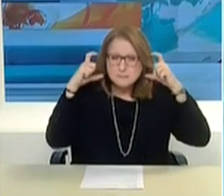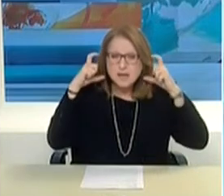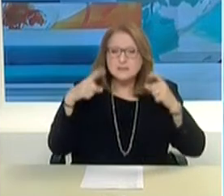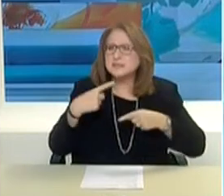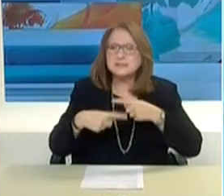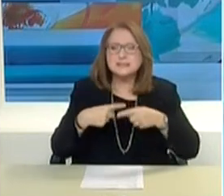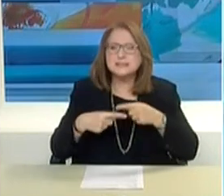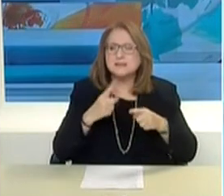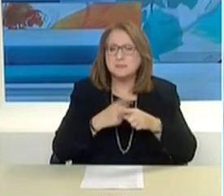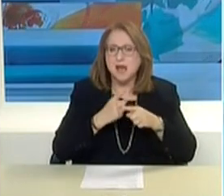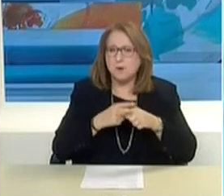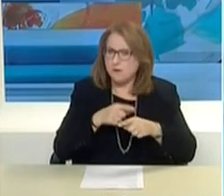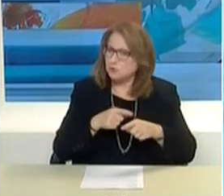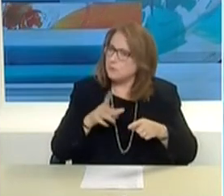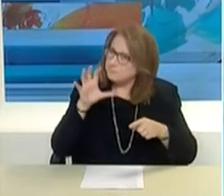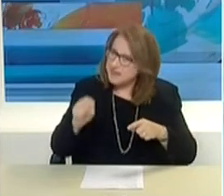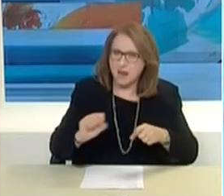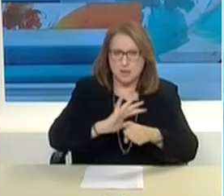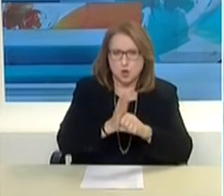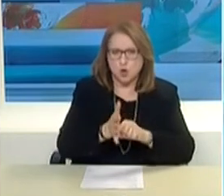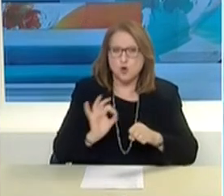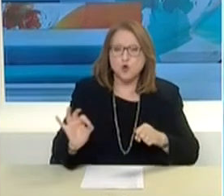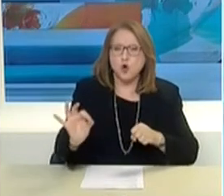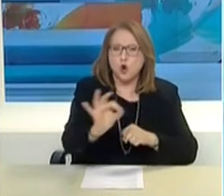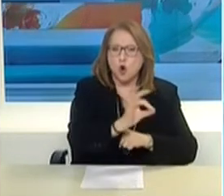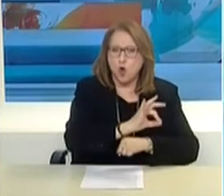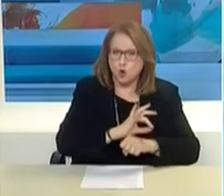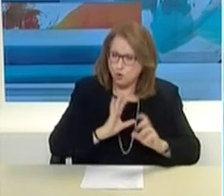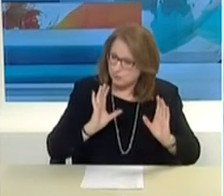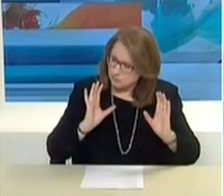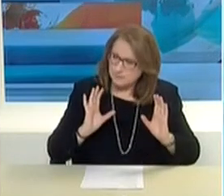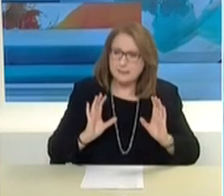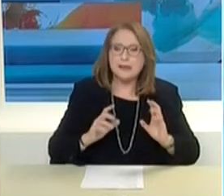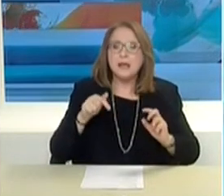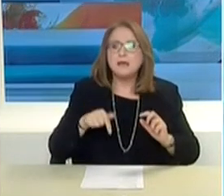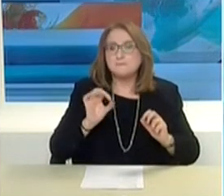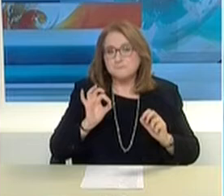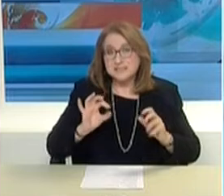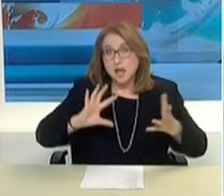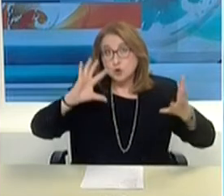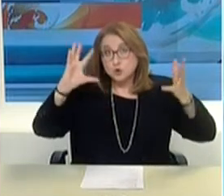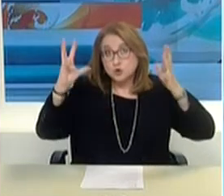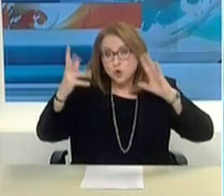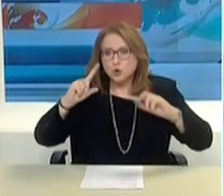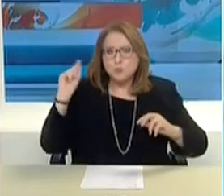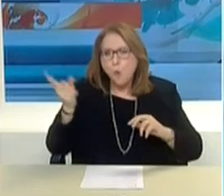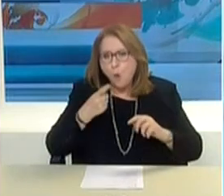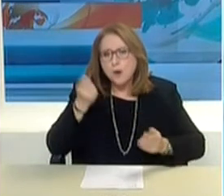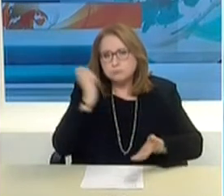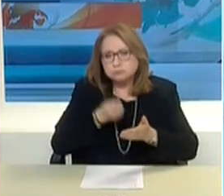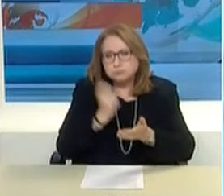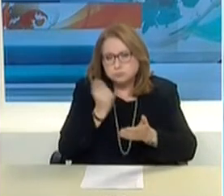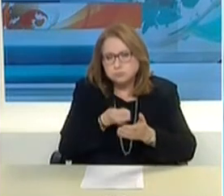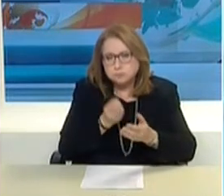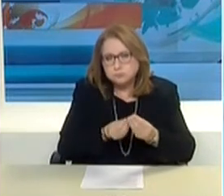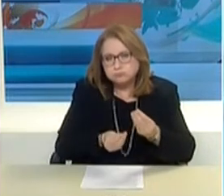Και αντιλαμβάνεστε όλοι ότι η παγκόσμια ζήτηση για όλα τα υλικά είναι αυξημένη. Και βεβαίως εμείς